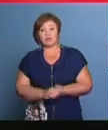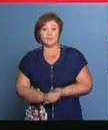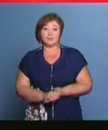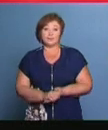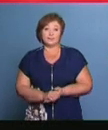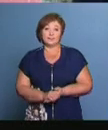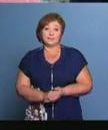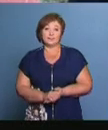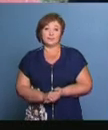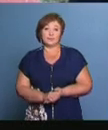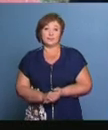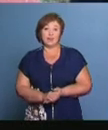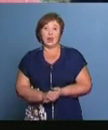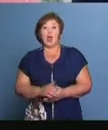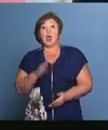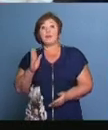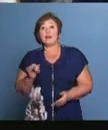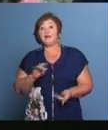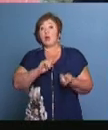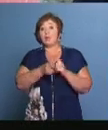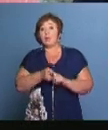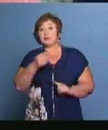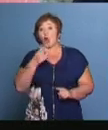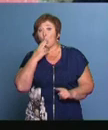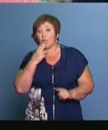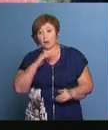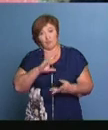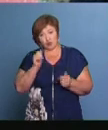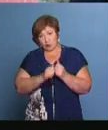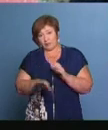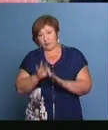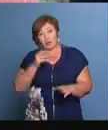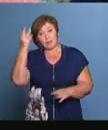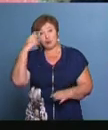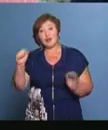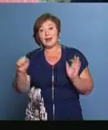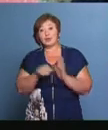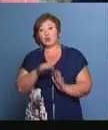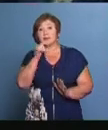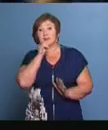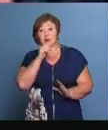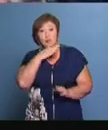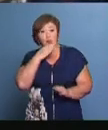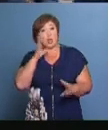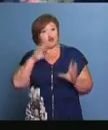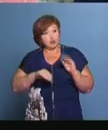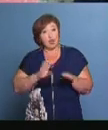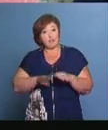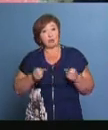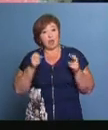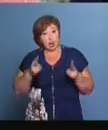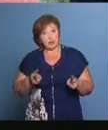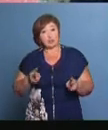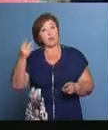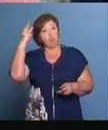Обуховская. Парение вместо курения все чаще выбирает молодежь. Электронные сигареты многие считают безопасным и модным